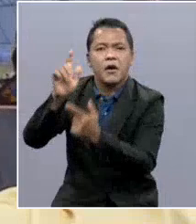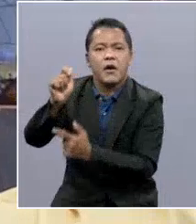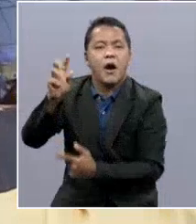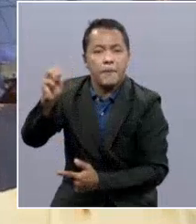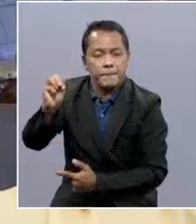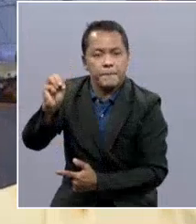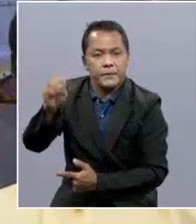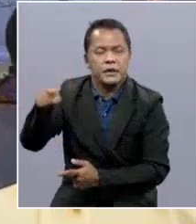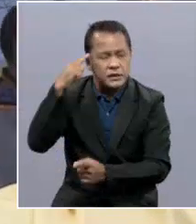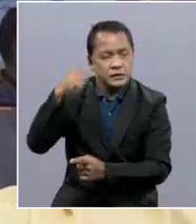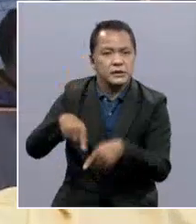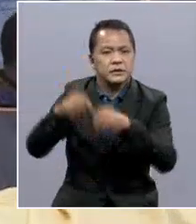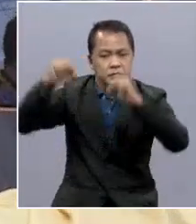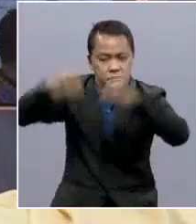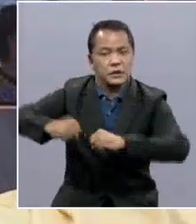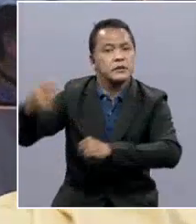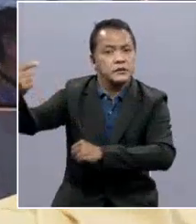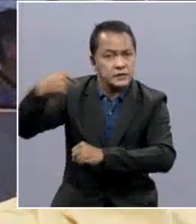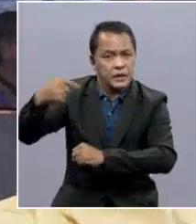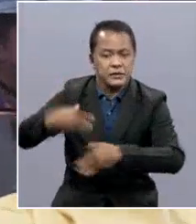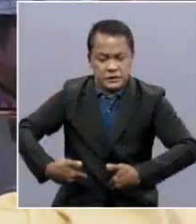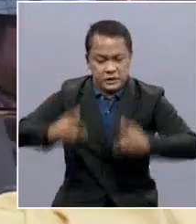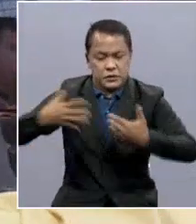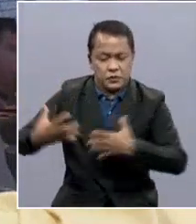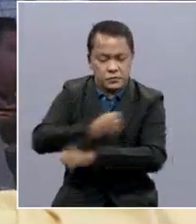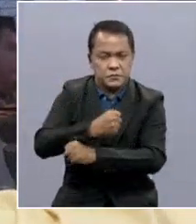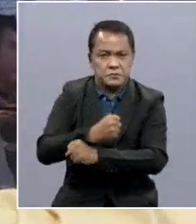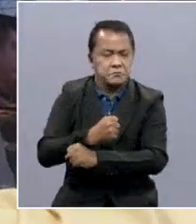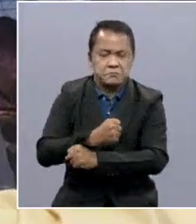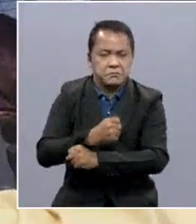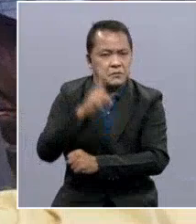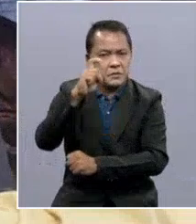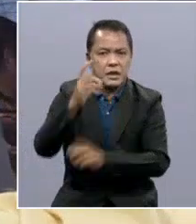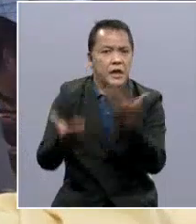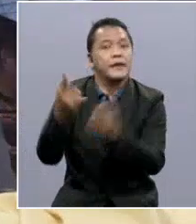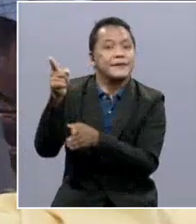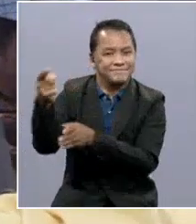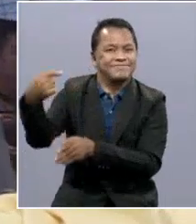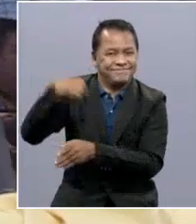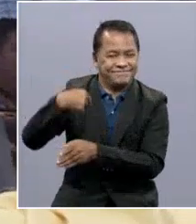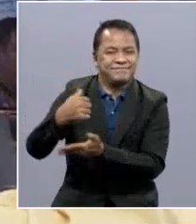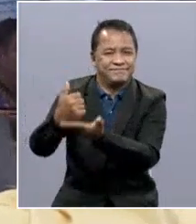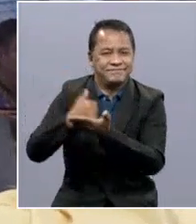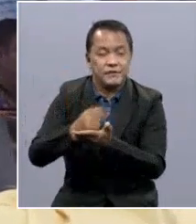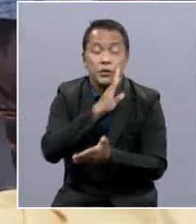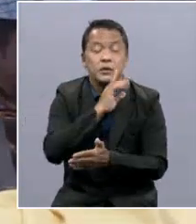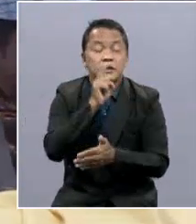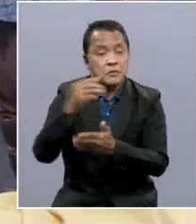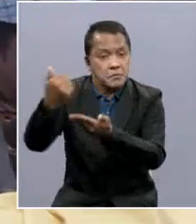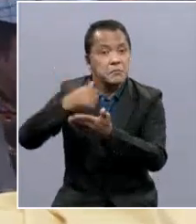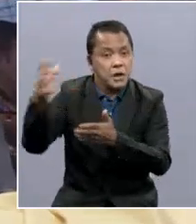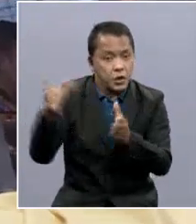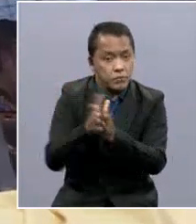นะฮะว่าแล้วแต่ท่านตัดสินใจในชีวิตการเมืองผมเลือกไม่ได้ก็แล้วแต่ท่านนักข่าวถามว่าหากบิ๊กป้อมให้